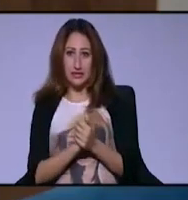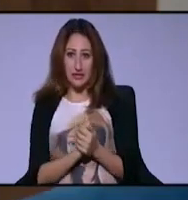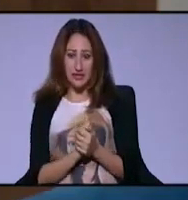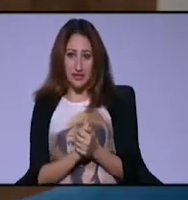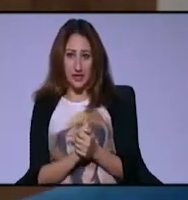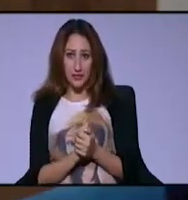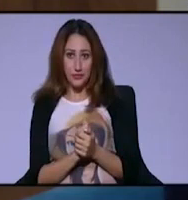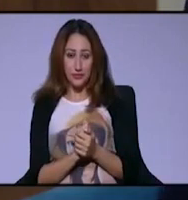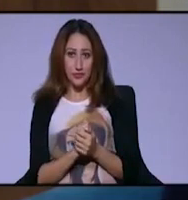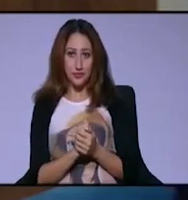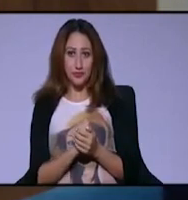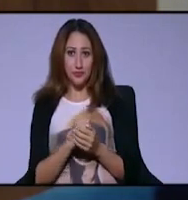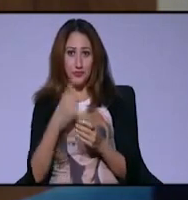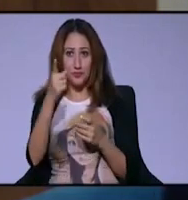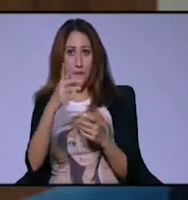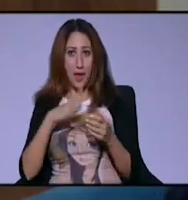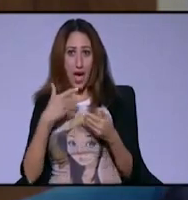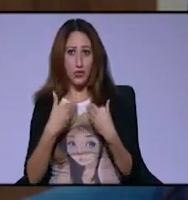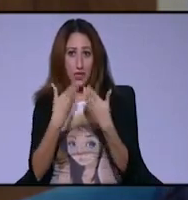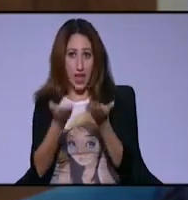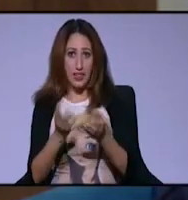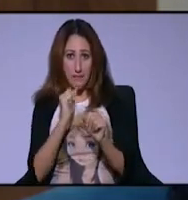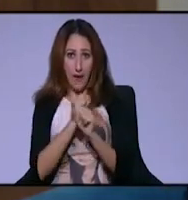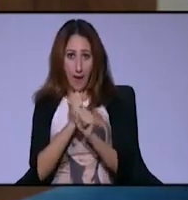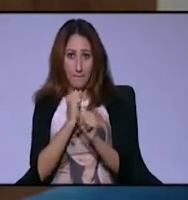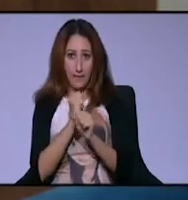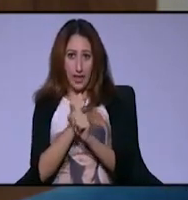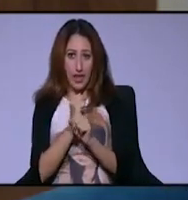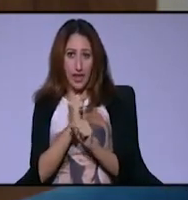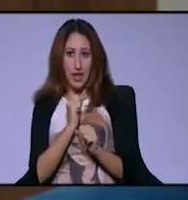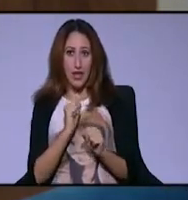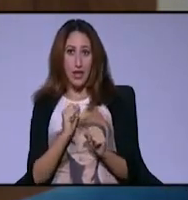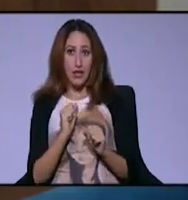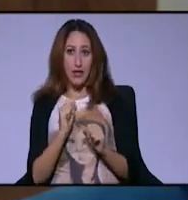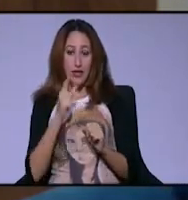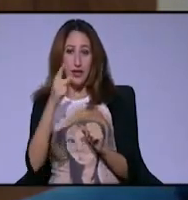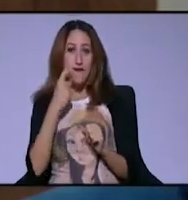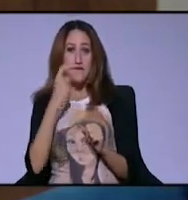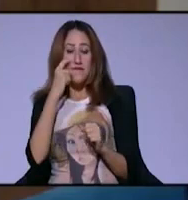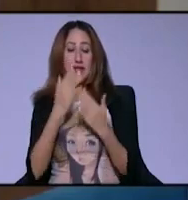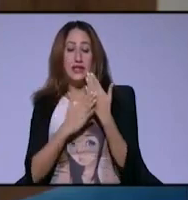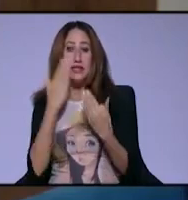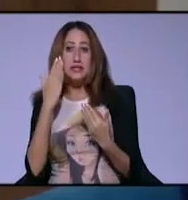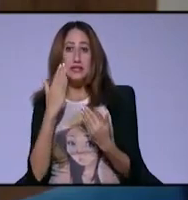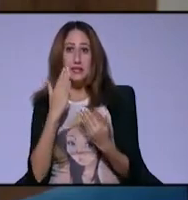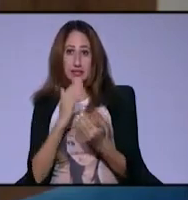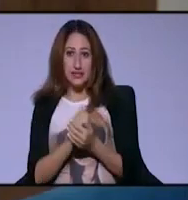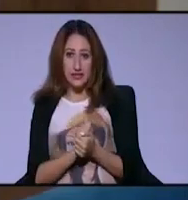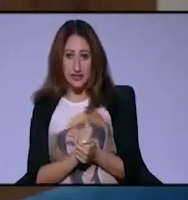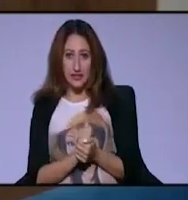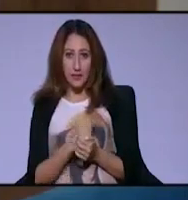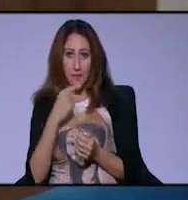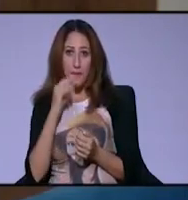دراما، بحيث إن احنا نقدم العمل من خلال فن جديد اسمه السينما